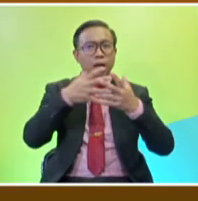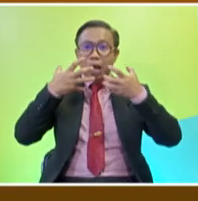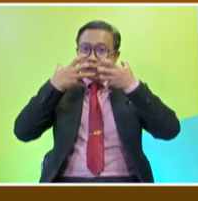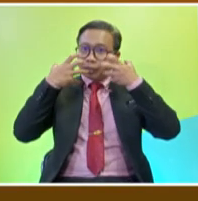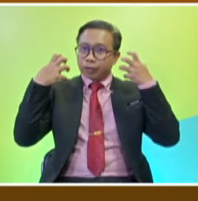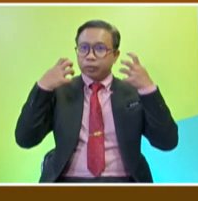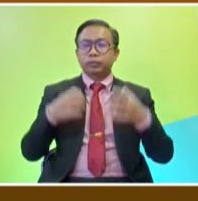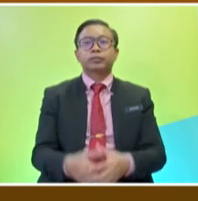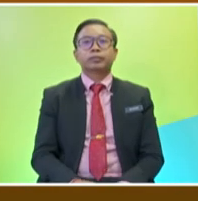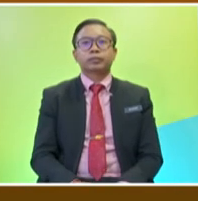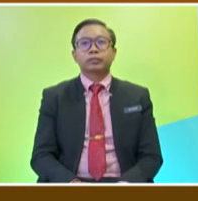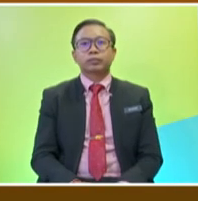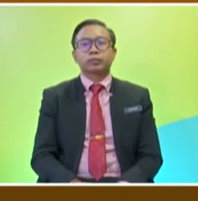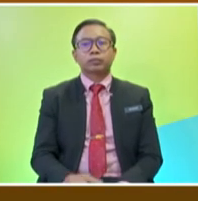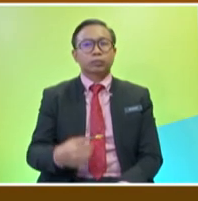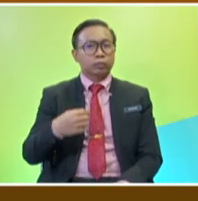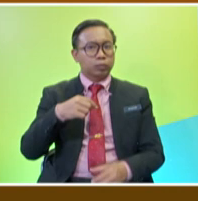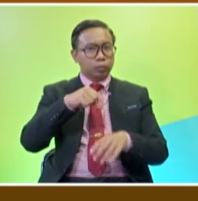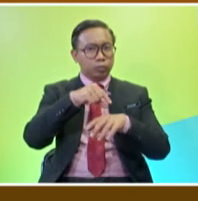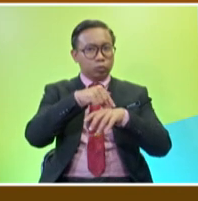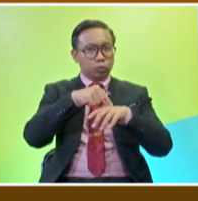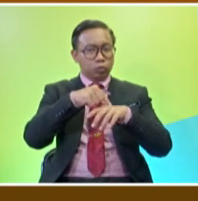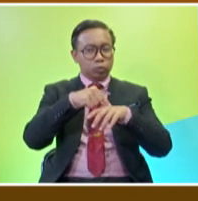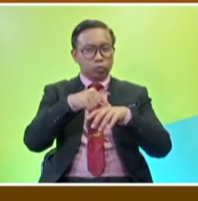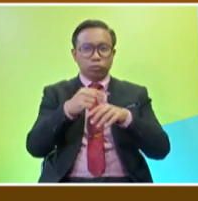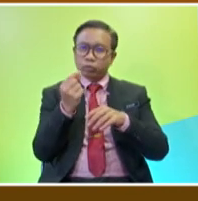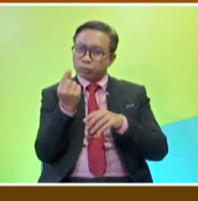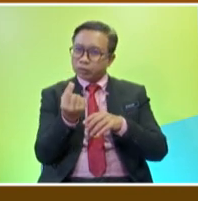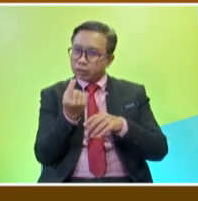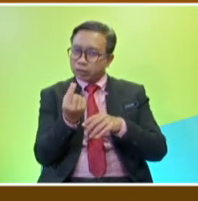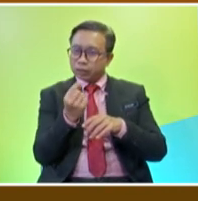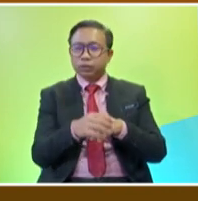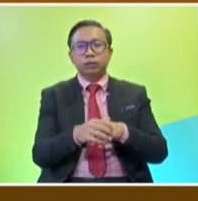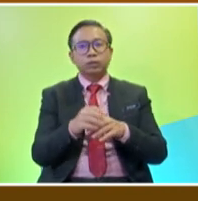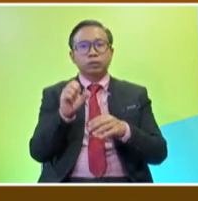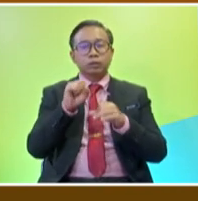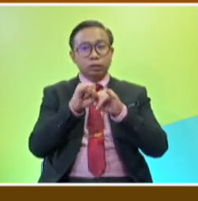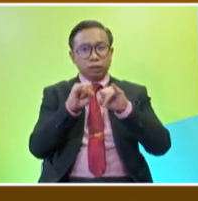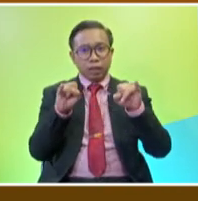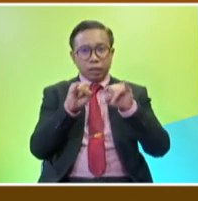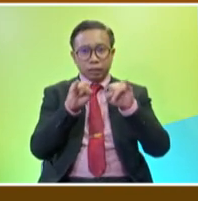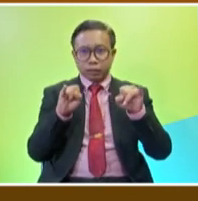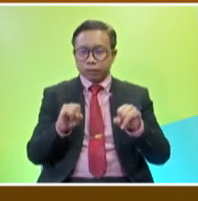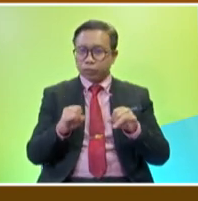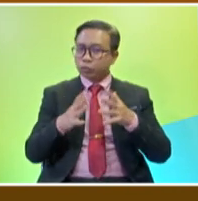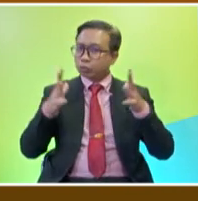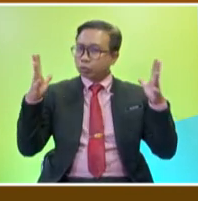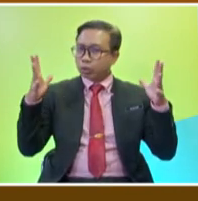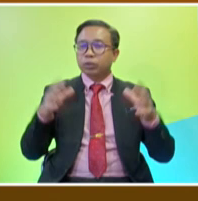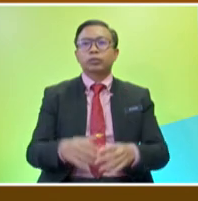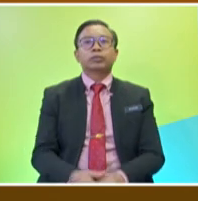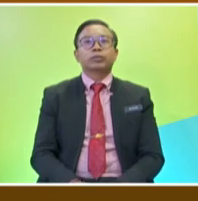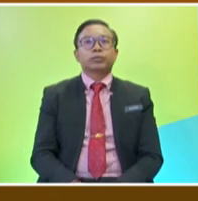Oke berbulu nipis berkulit kedut dan bersaing besar berbulu nipis antara hewan berbulu